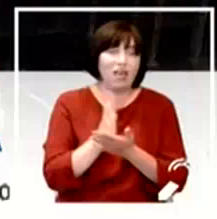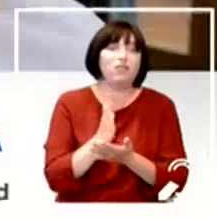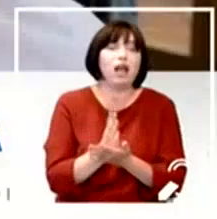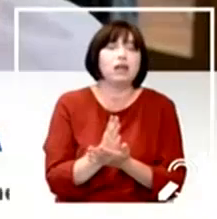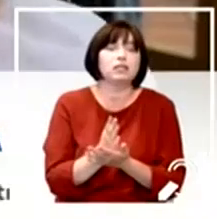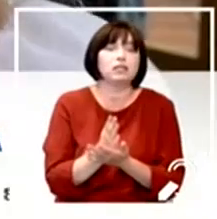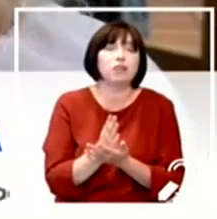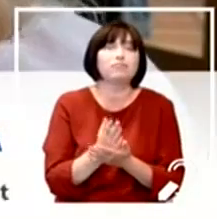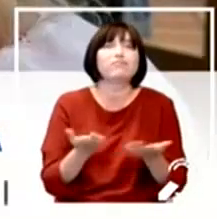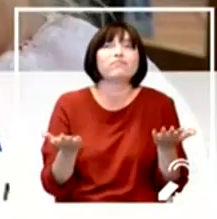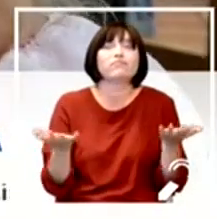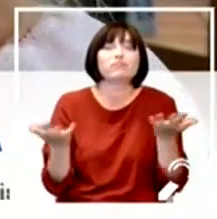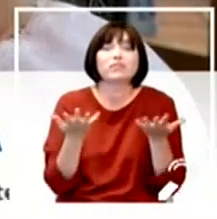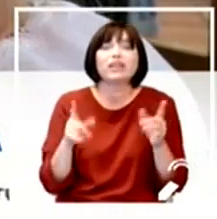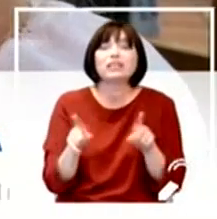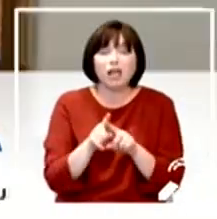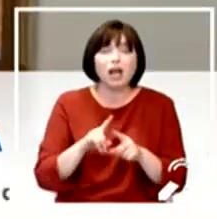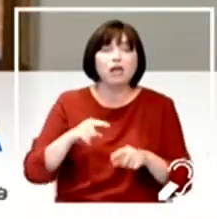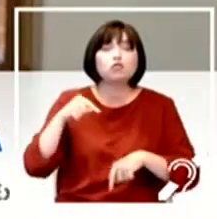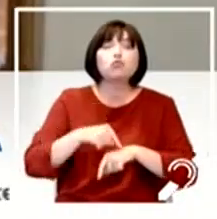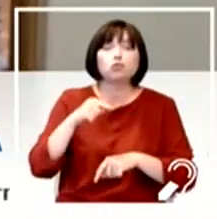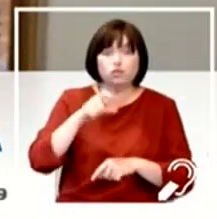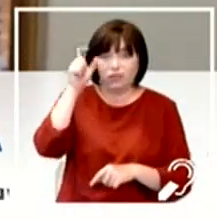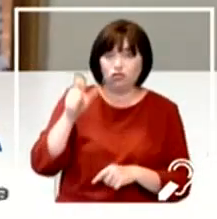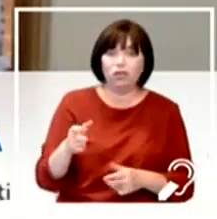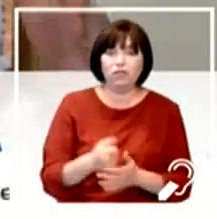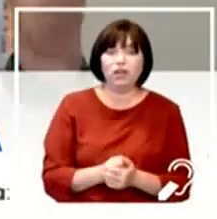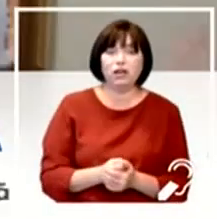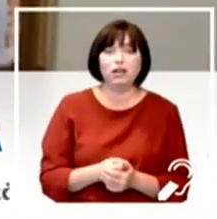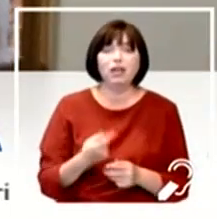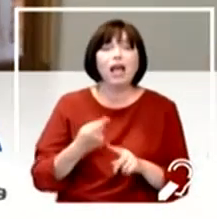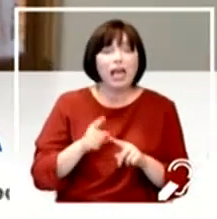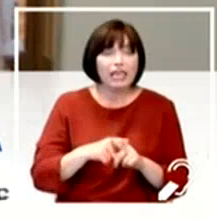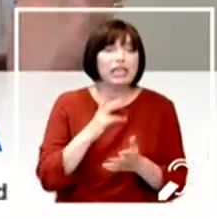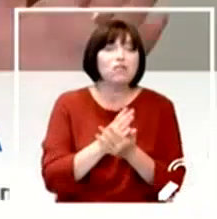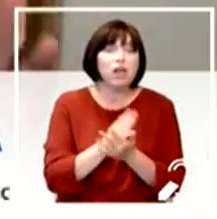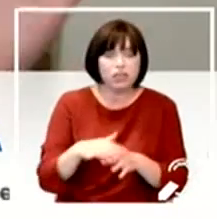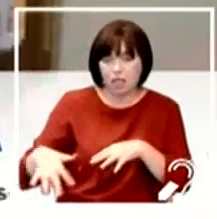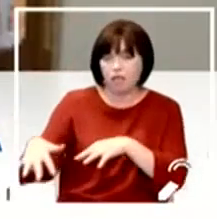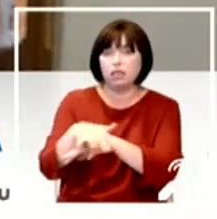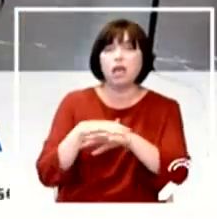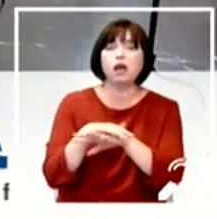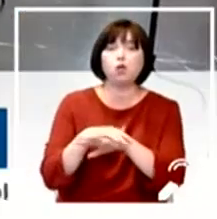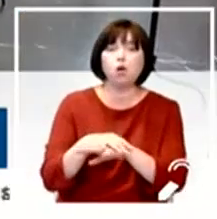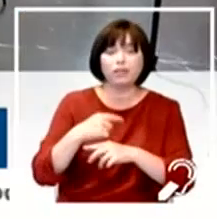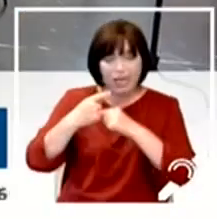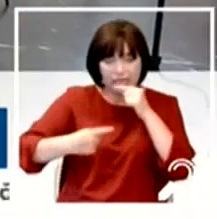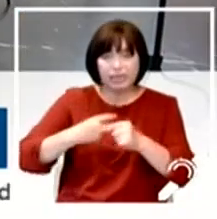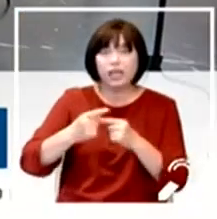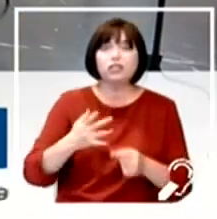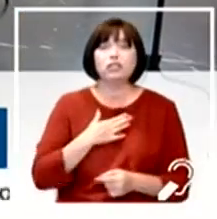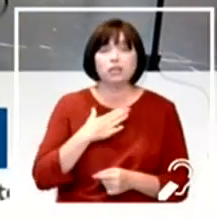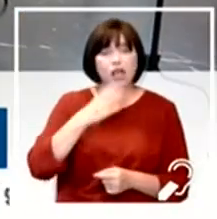reprezintă starea omului. Aici se reprezint poporul meu, se reprezint tradițiile